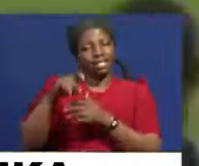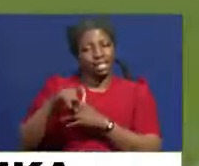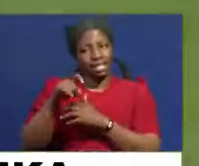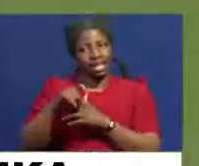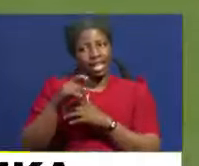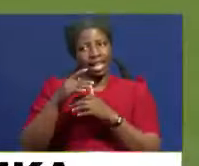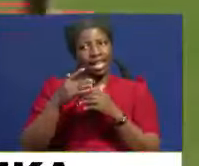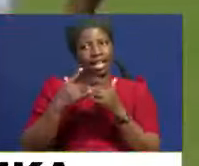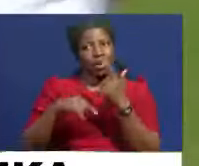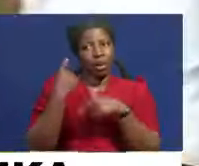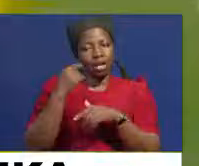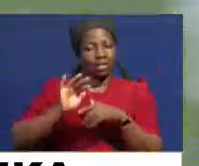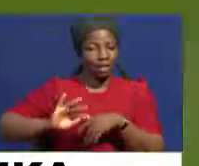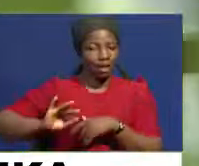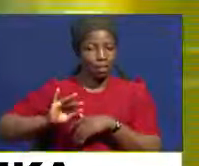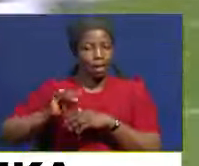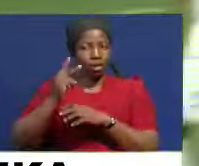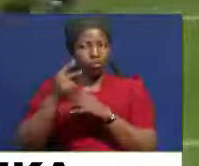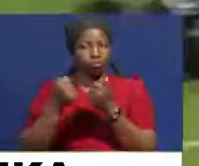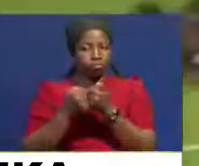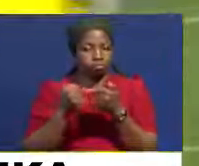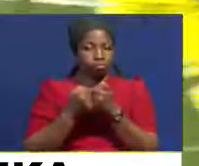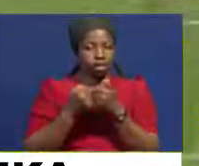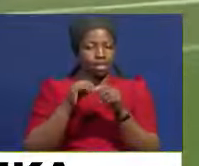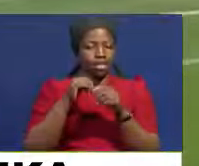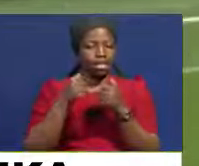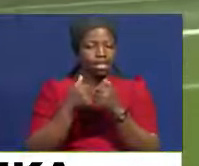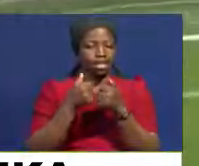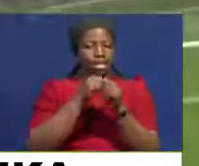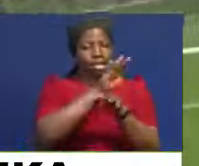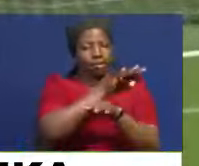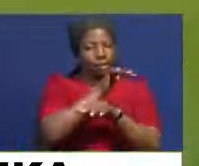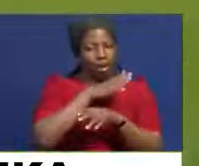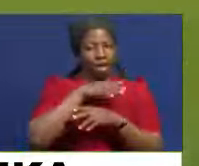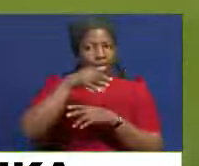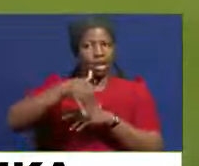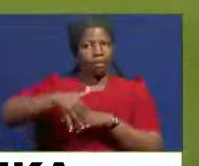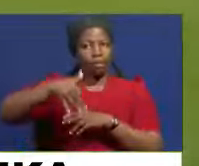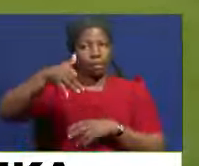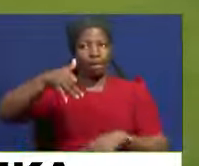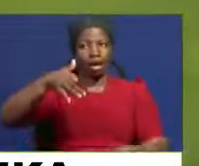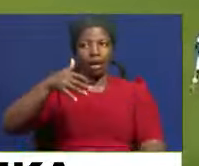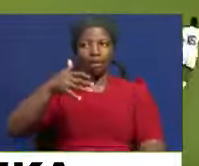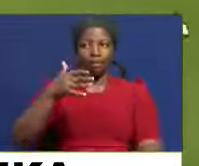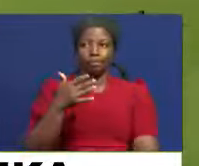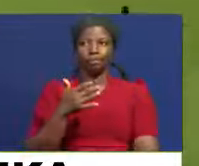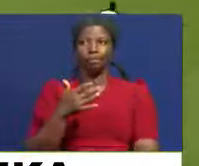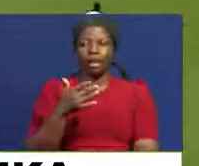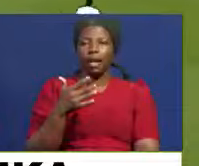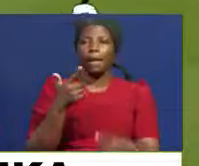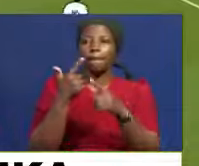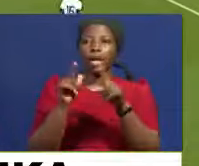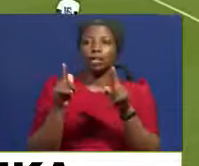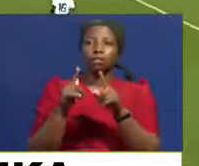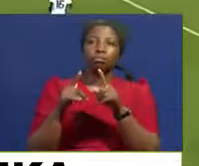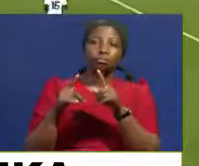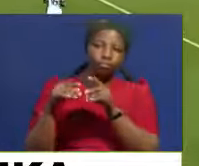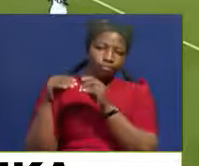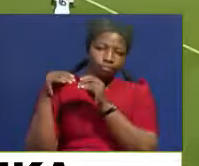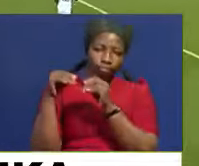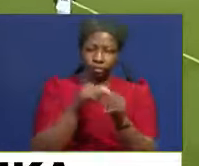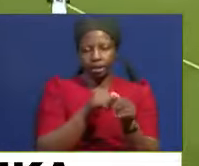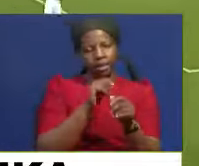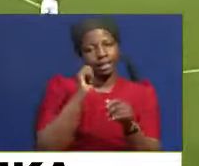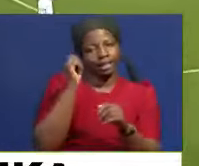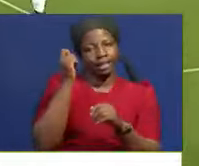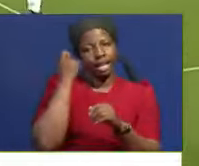mbili zilizosalia dhidi ya Zimbabwe na Namibia. Lakini sare ya bao moja kwa moja dhidi ya Zimbabwe ilibandua timu hiyo ya humu nchini